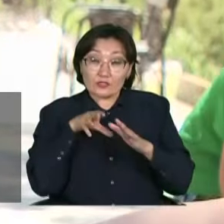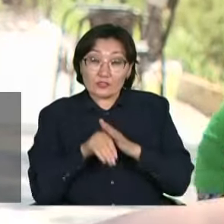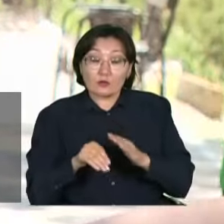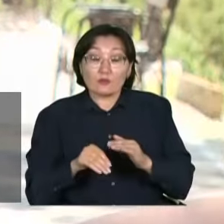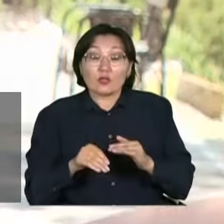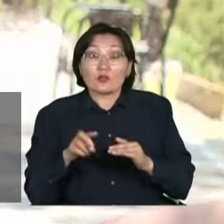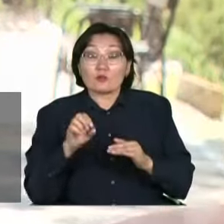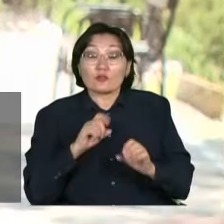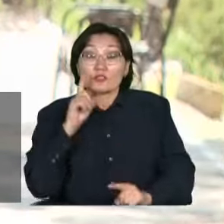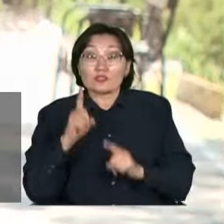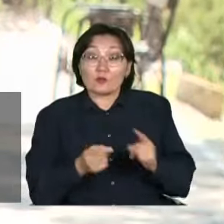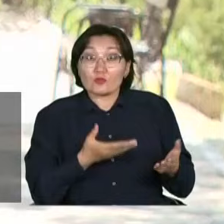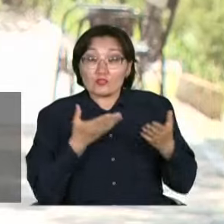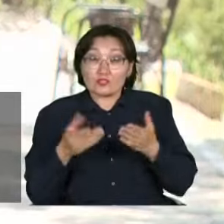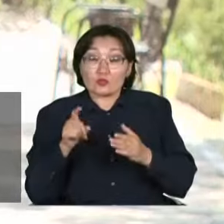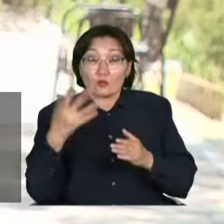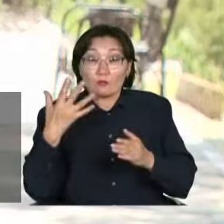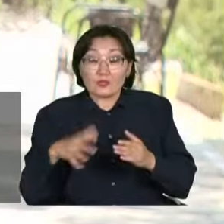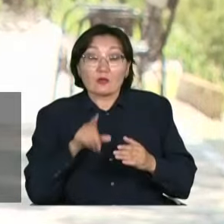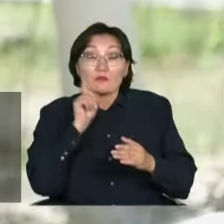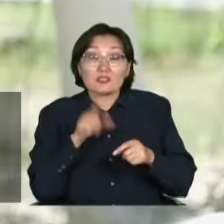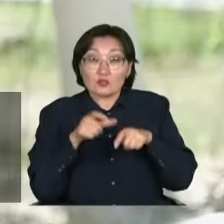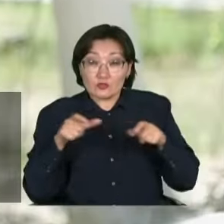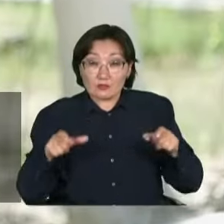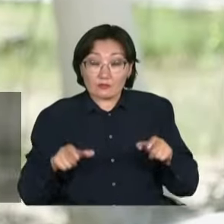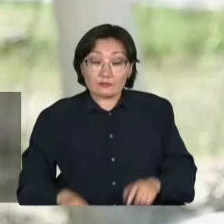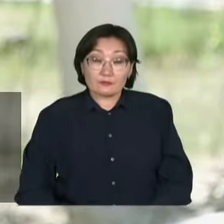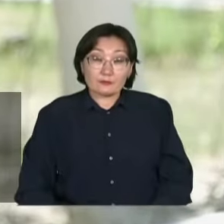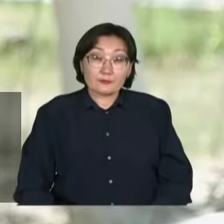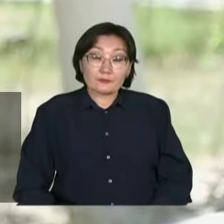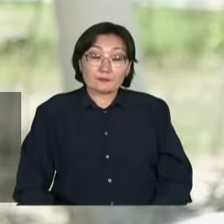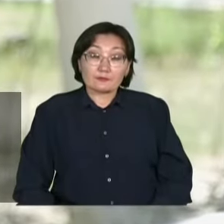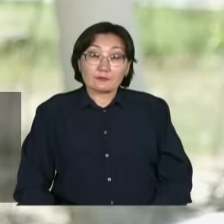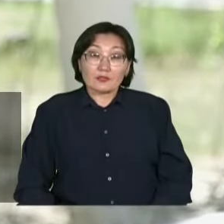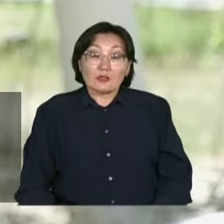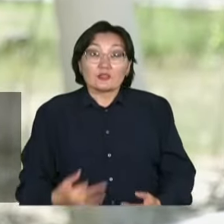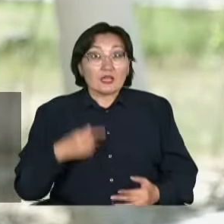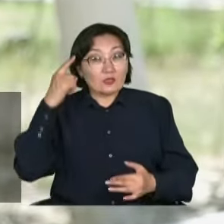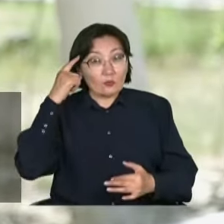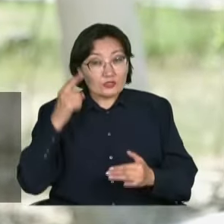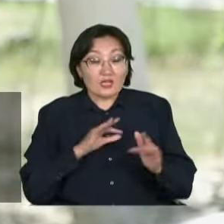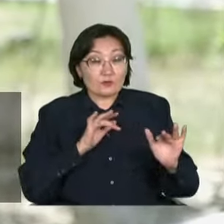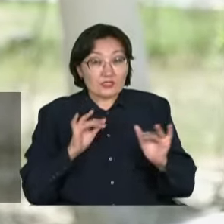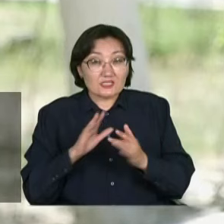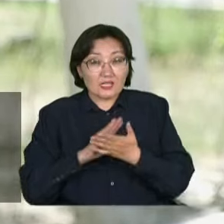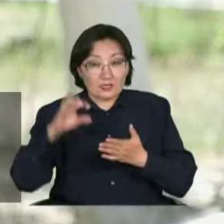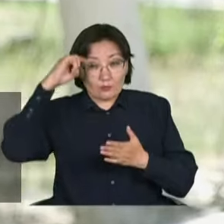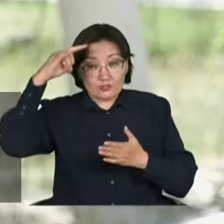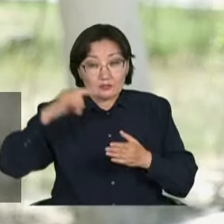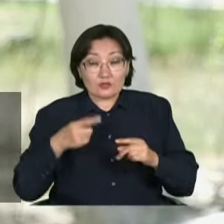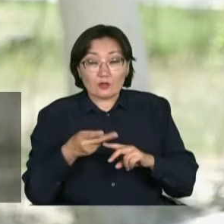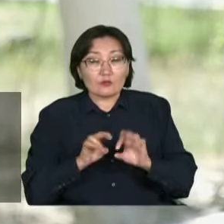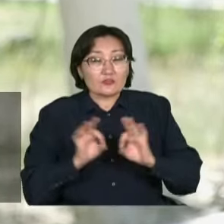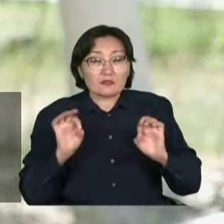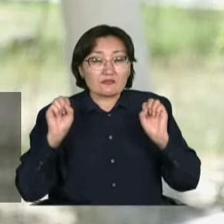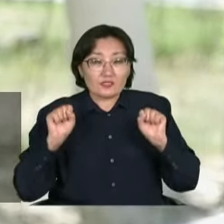Баканура привлечено около 150 молодых людей. «Таза Казахстан» акция была. Я считаю, что акция «Таза Казахстан» — это